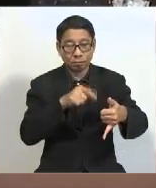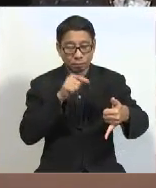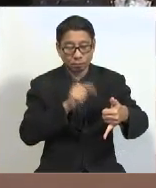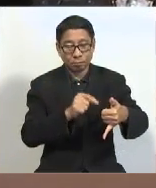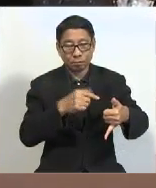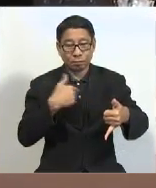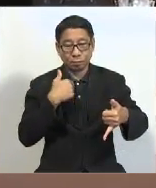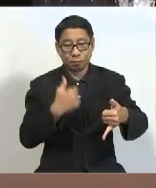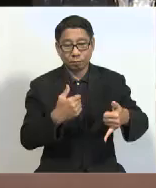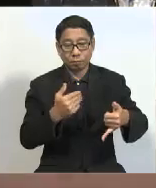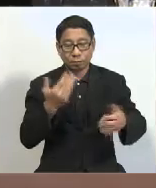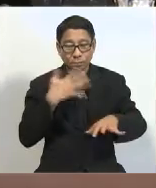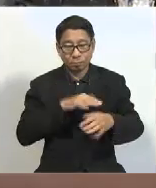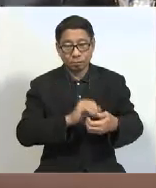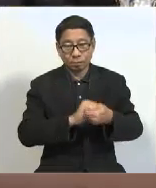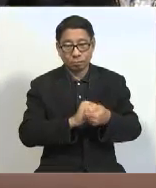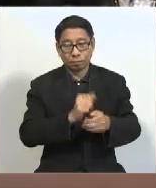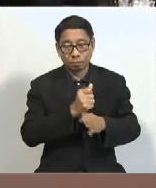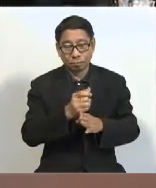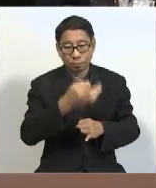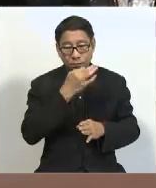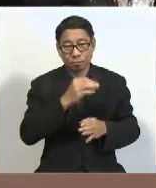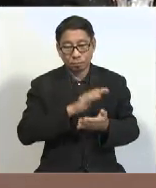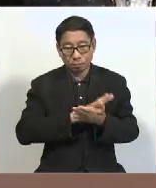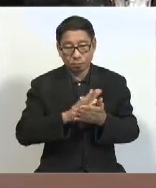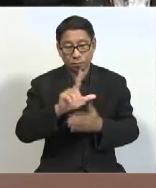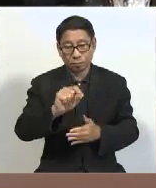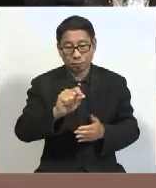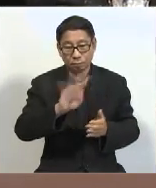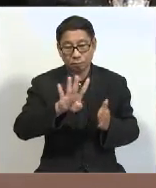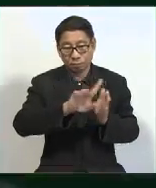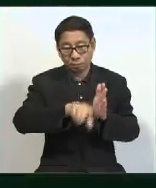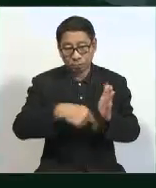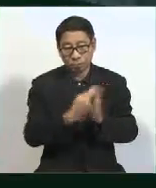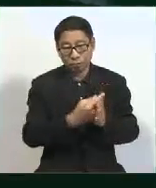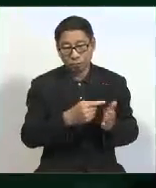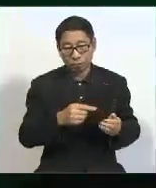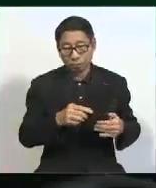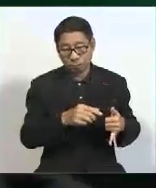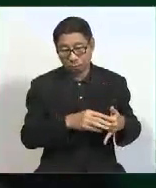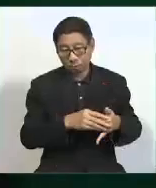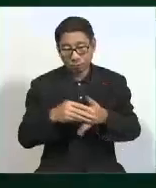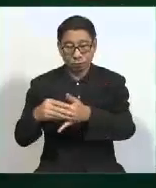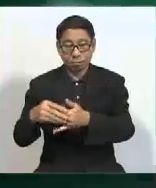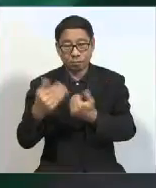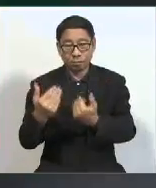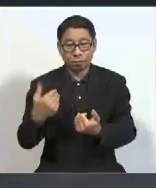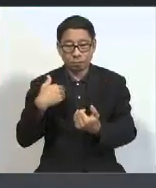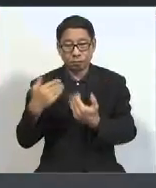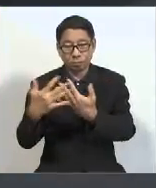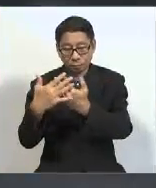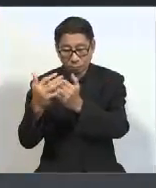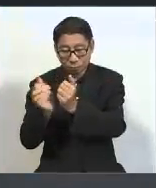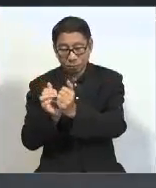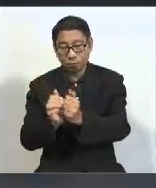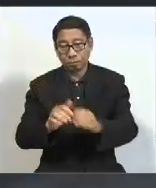ตุจะทำร่วมกับสหวิชาชีพให้แล้วเสร็จภายใน24ชั่วโมงก่อนจะส่งตัวเด็กไปที่สถานพินิจเนื่องจากผู้ก่อเ